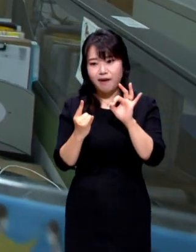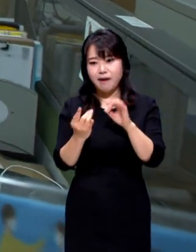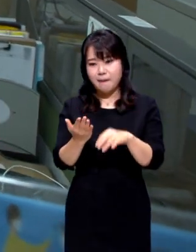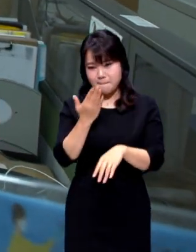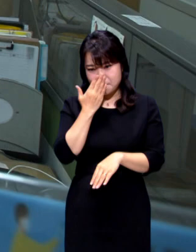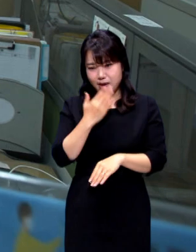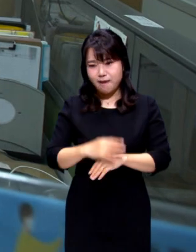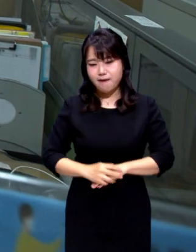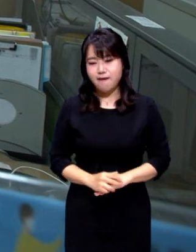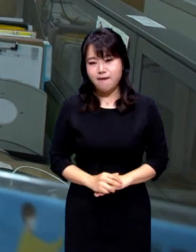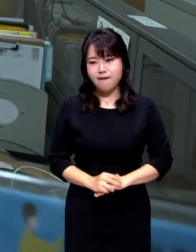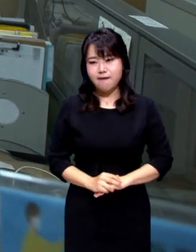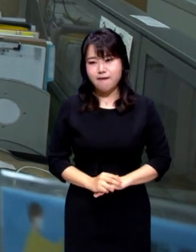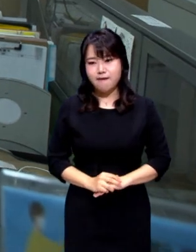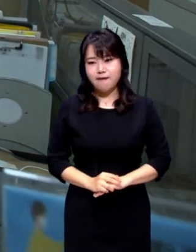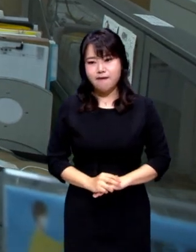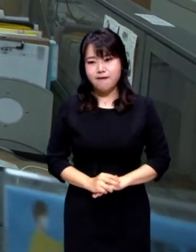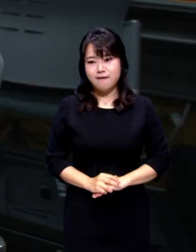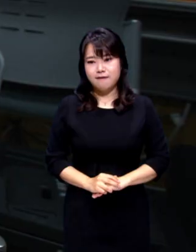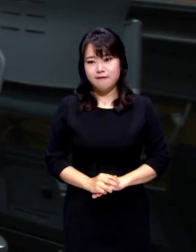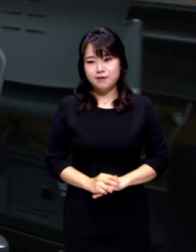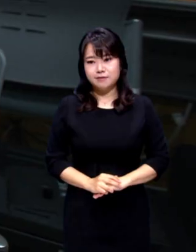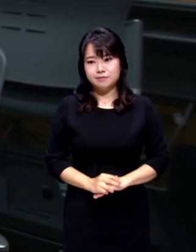빠르게 배정됩니다.